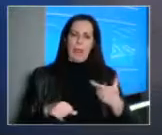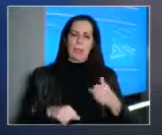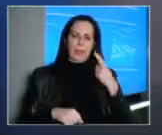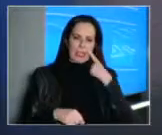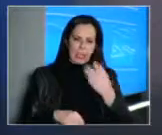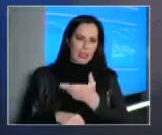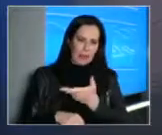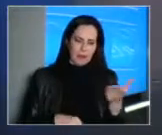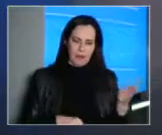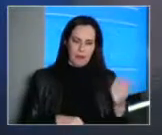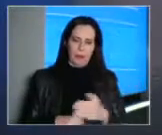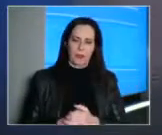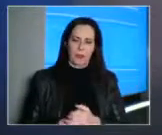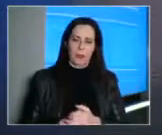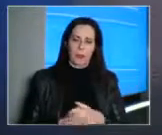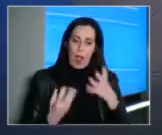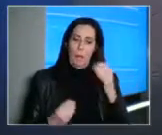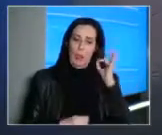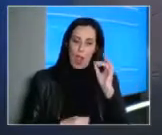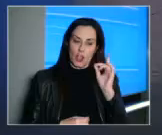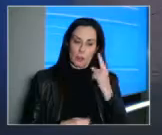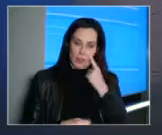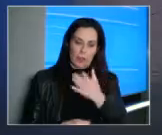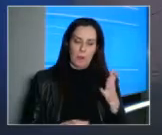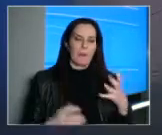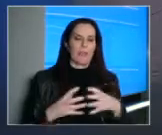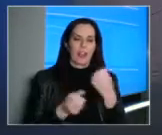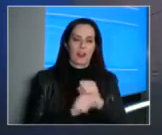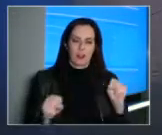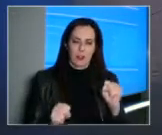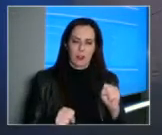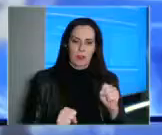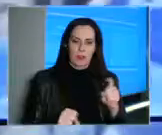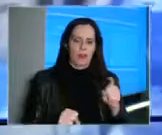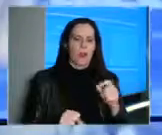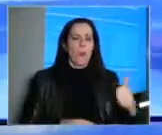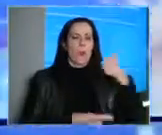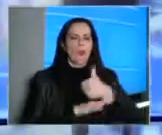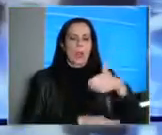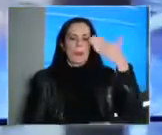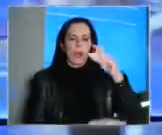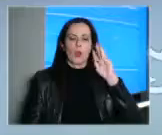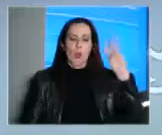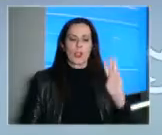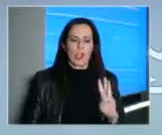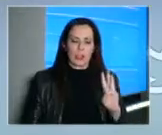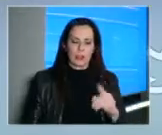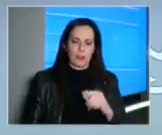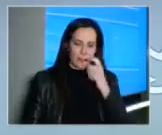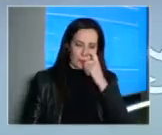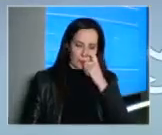הנה בוא נראה שניים. הרבה מיעוטים והרבה נשים. כן. אז הנה, ג'יי אינסלי, מושל מדינת וושינגטון, והסנאטורית אליזבת